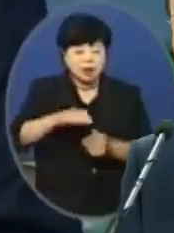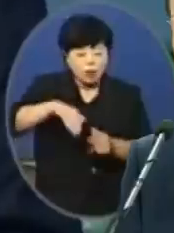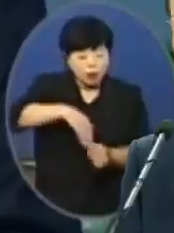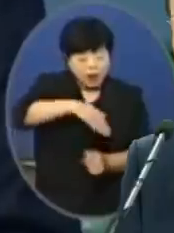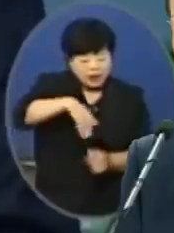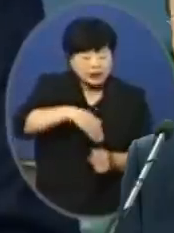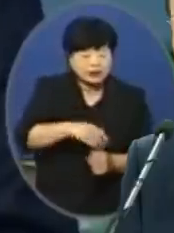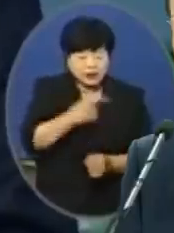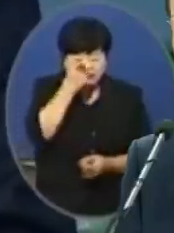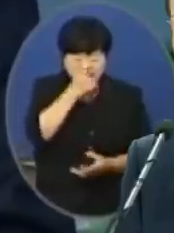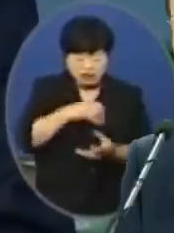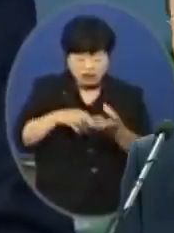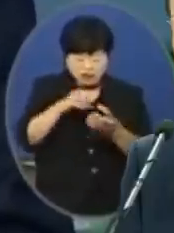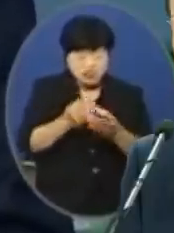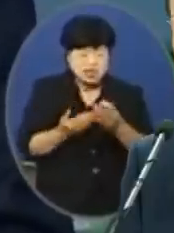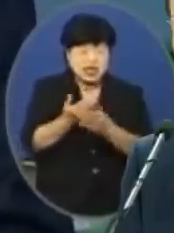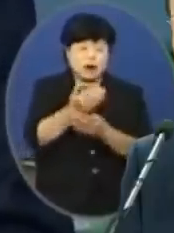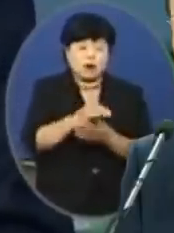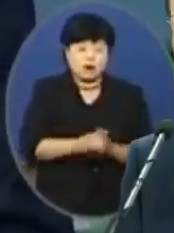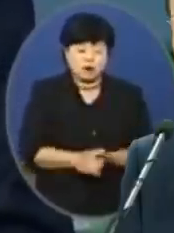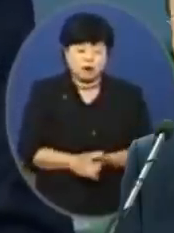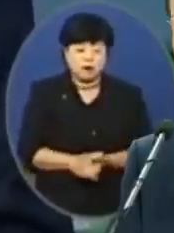환경이 가시와 먹기를 내고